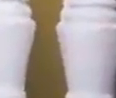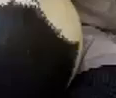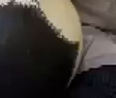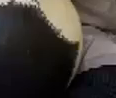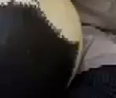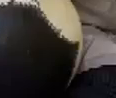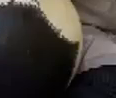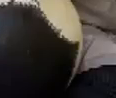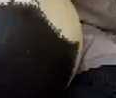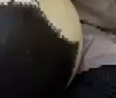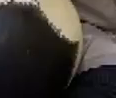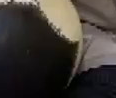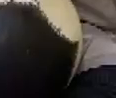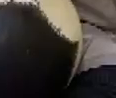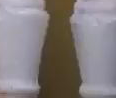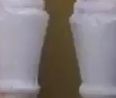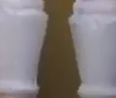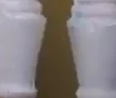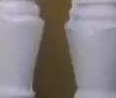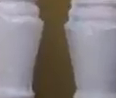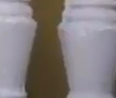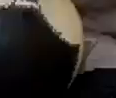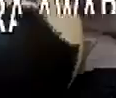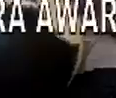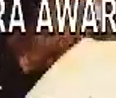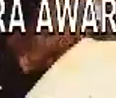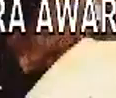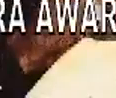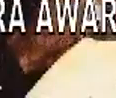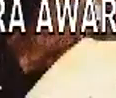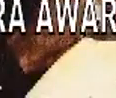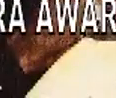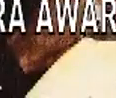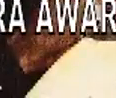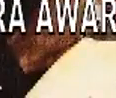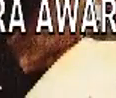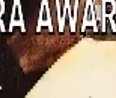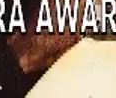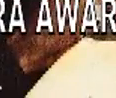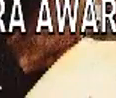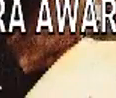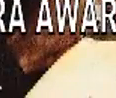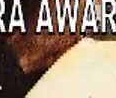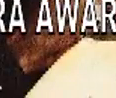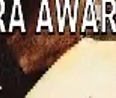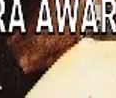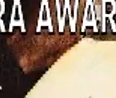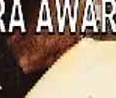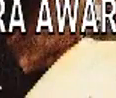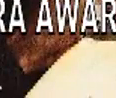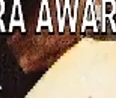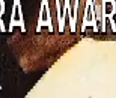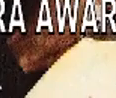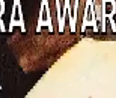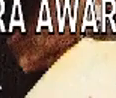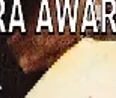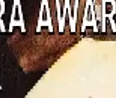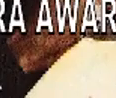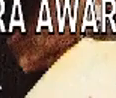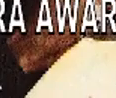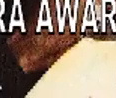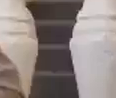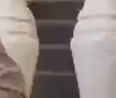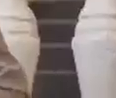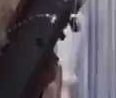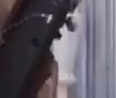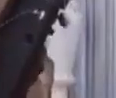Prince Kuyate le mamanta nan entertainment wala be mbake la semega jane wori ka ko me kora awo kala purata enti be korontoro